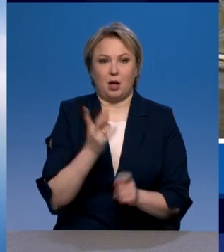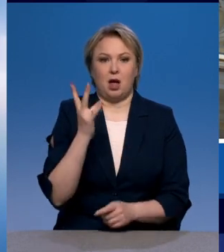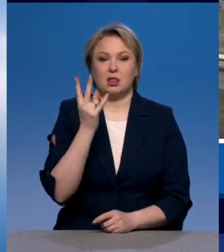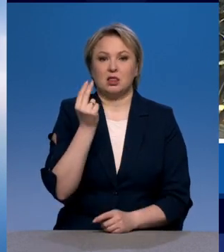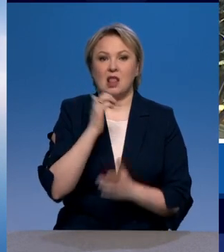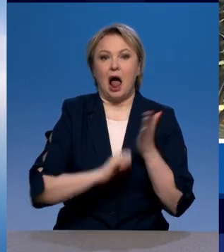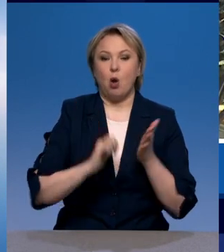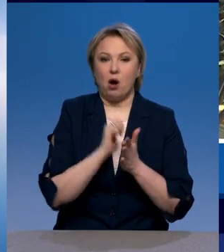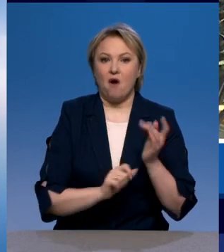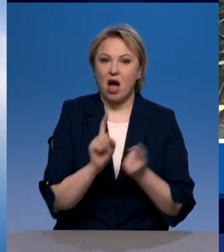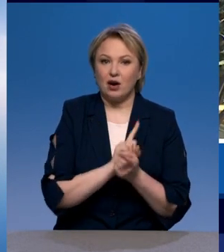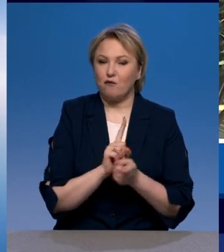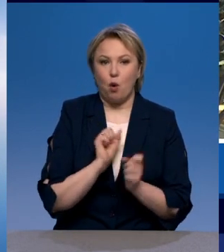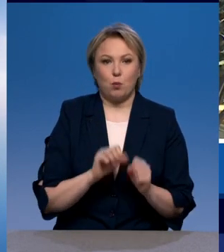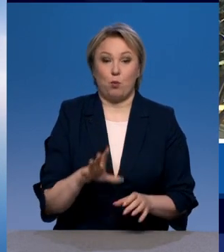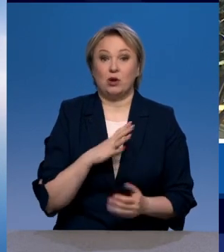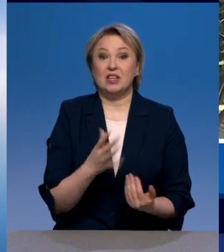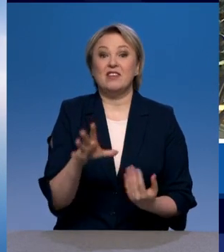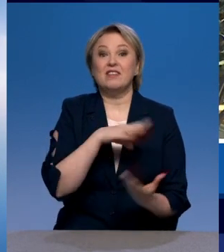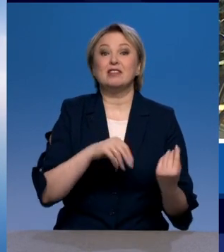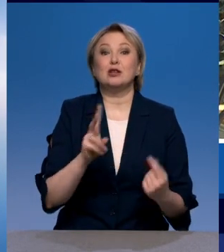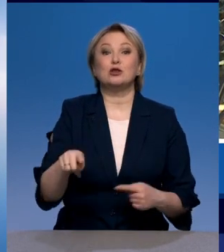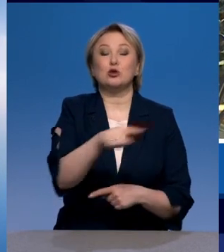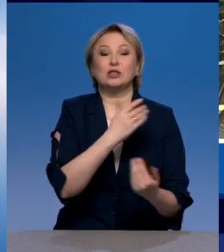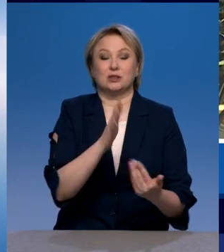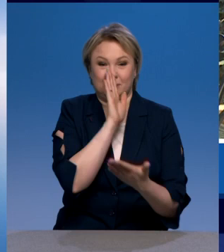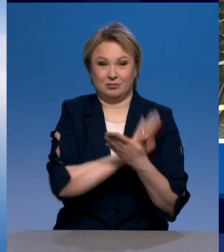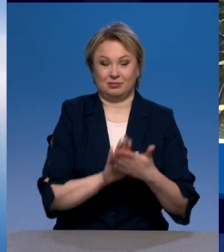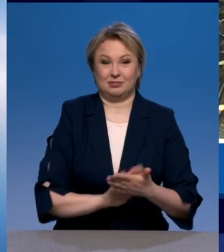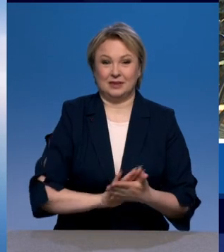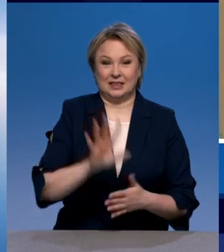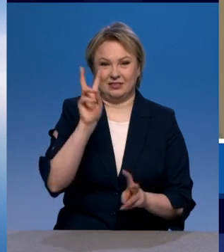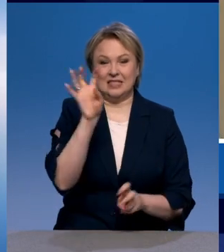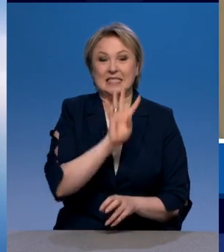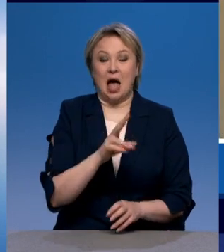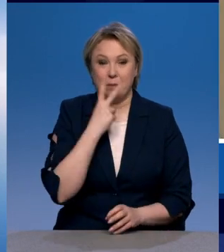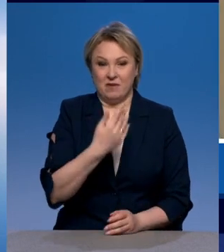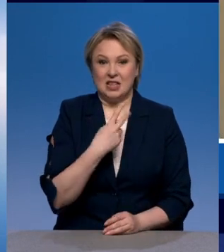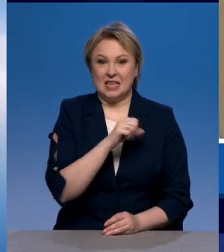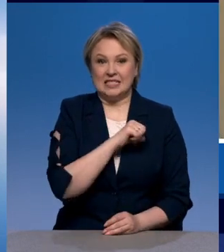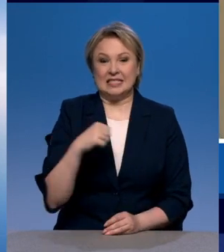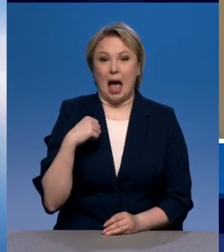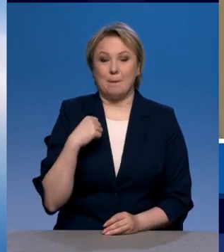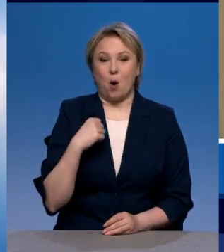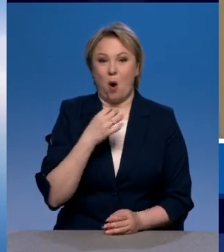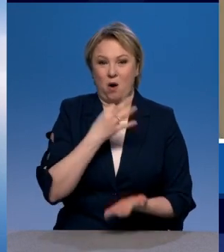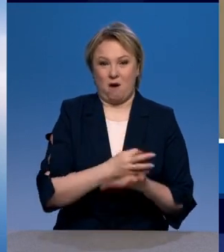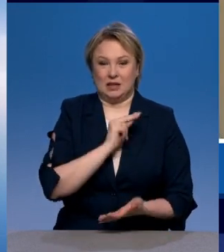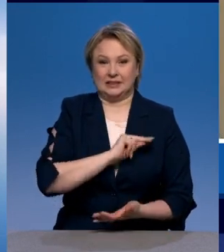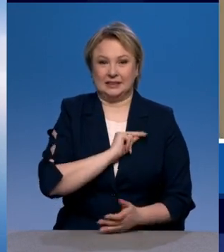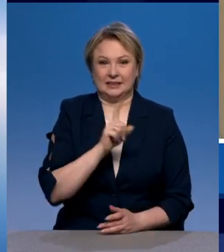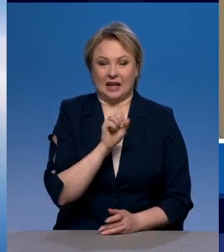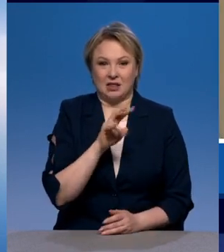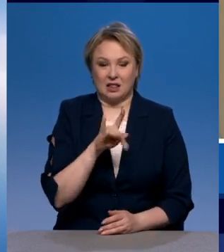кто сегодня в серой зоне, если им сделать налог, а мы видели самозанятые, да, этот эксперимент там